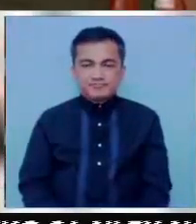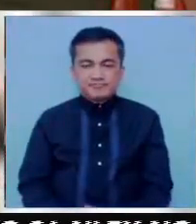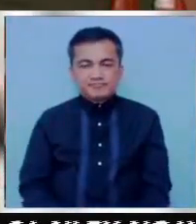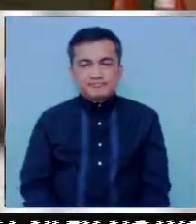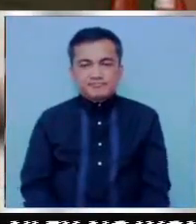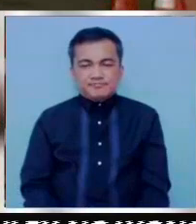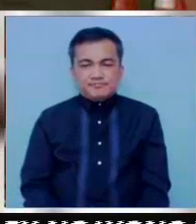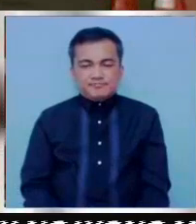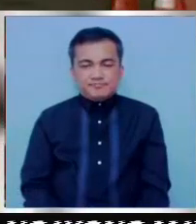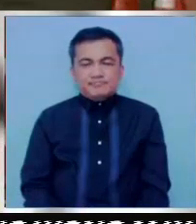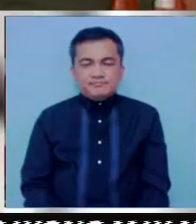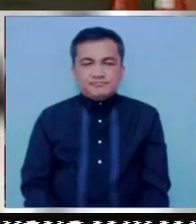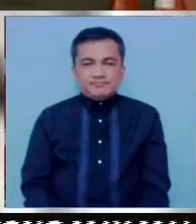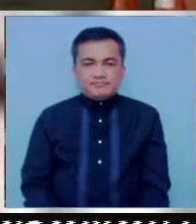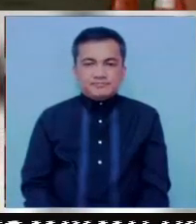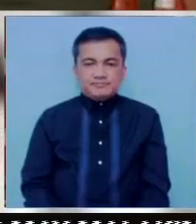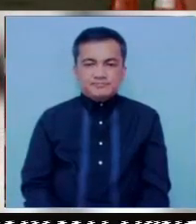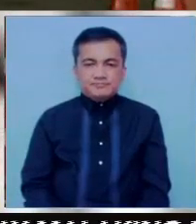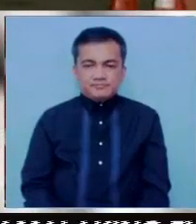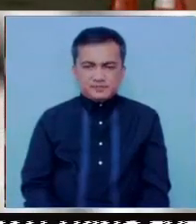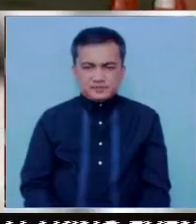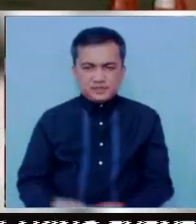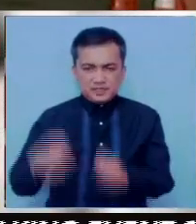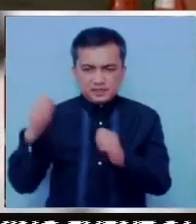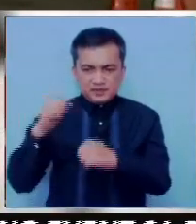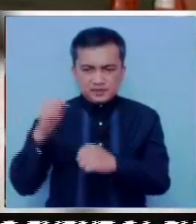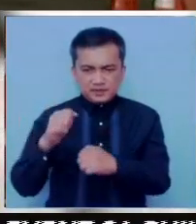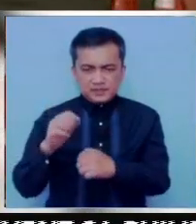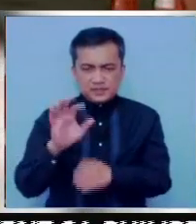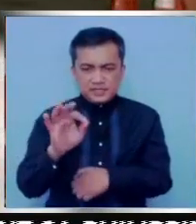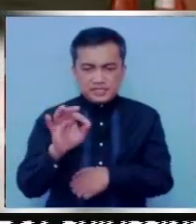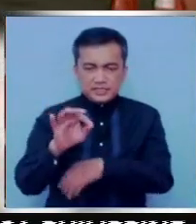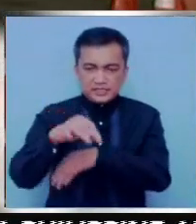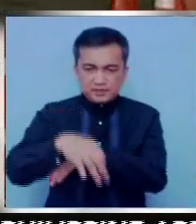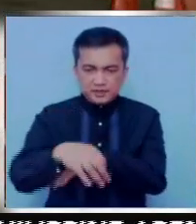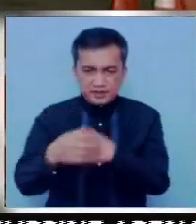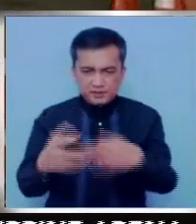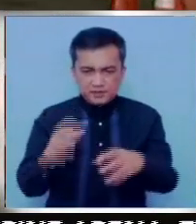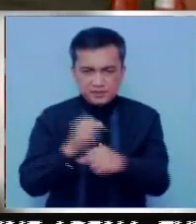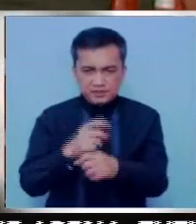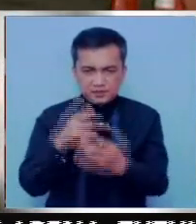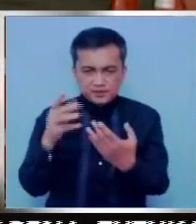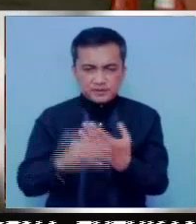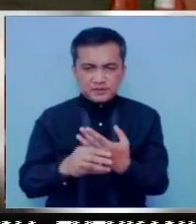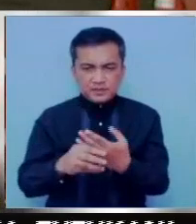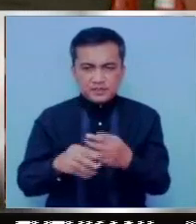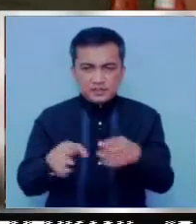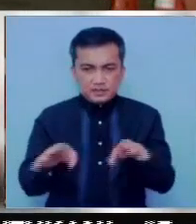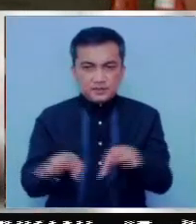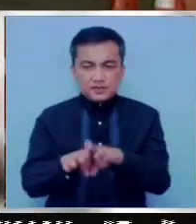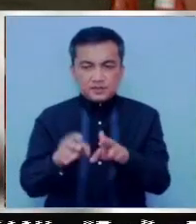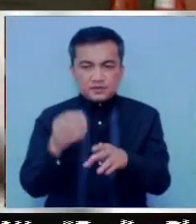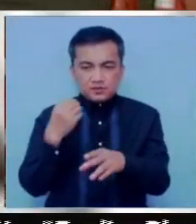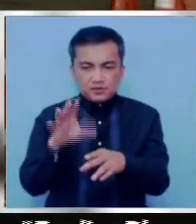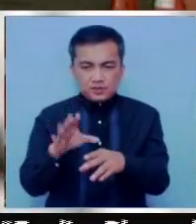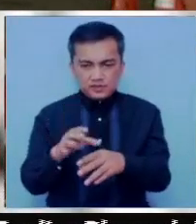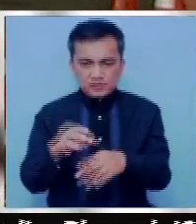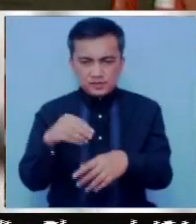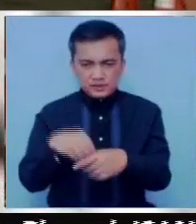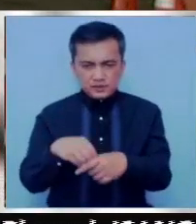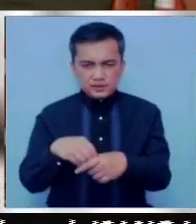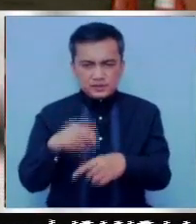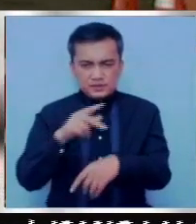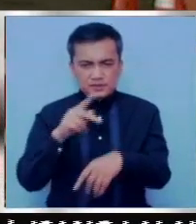kph. Vicky, inaasahang around 9 PM pa matatapos yung programa kung kailan sabay-sabay ding uuwi yung mga nasa loob ng Philippine